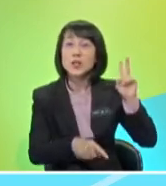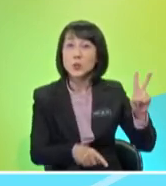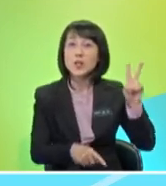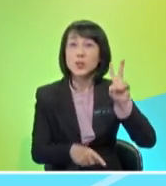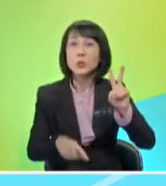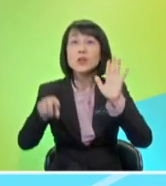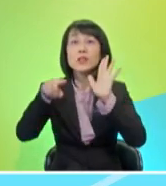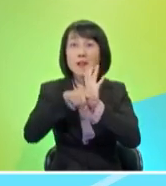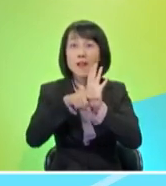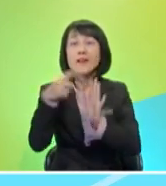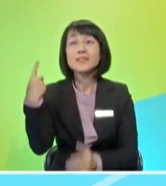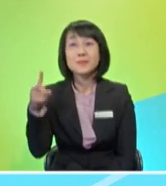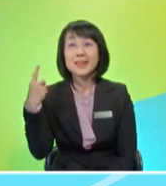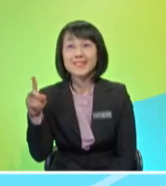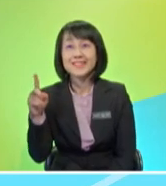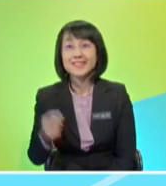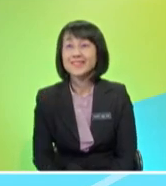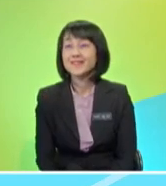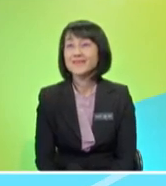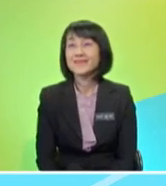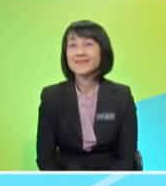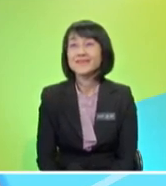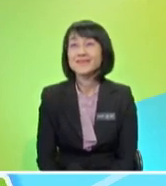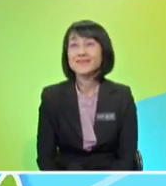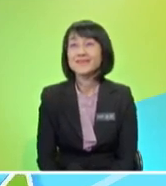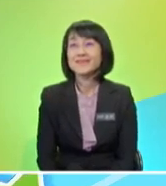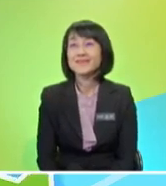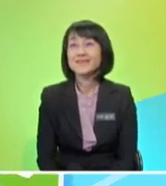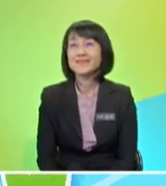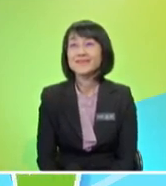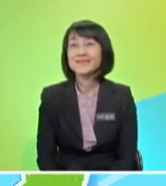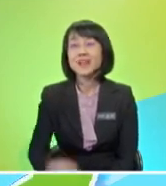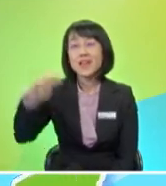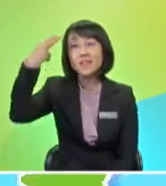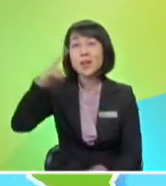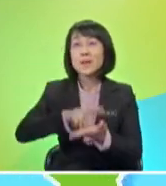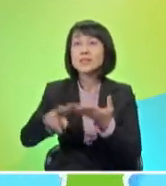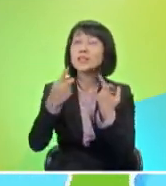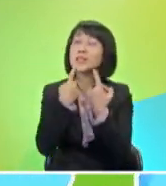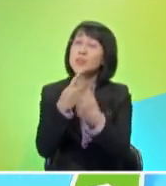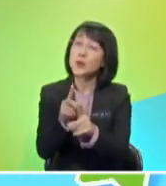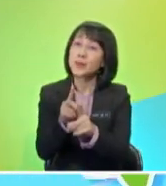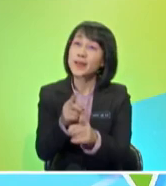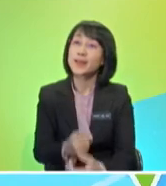dah belajar kan? Okey, boleh juga cuba. Okay. 22 tolak 11. Okey, Hafi, bacakan jawapan boleh tak, Hafi?